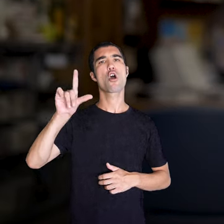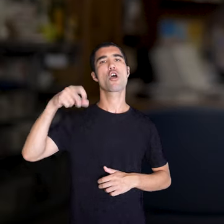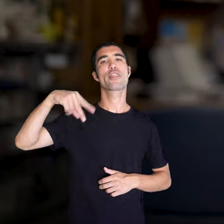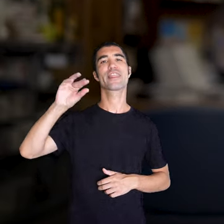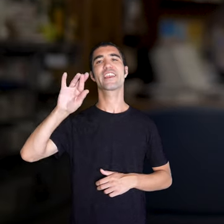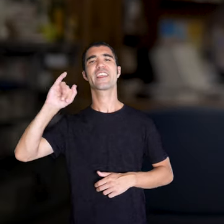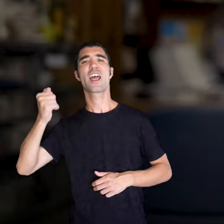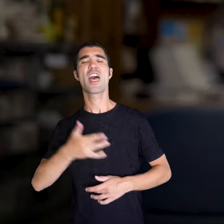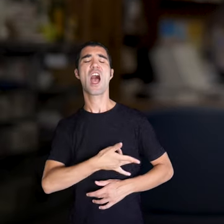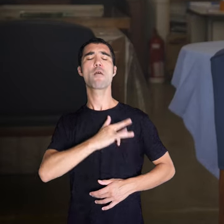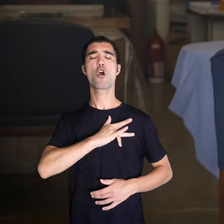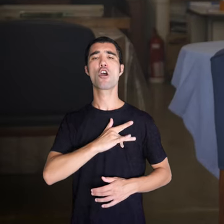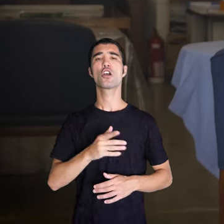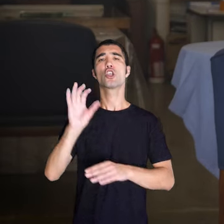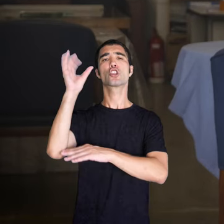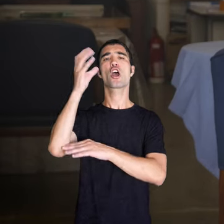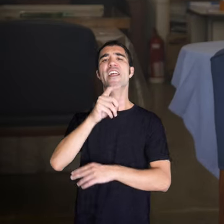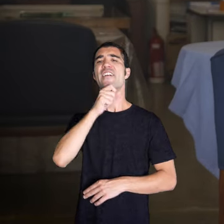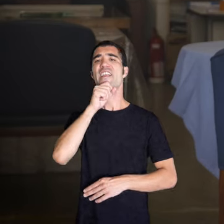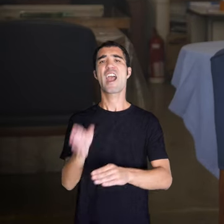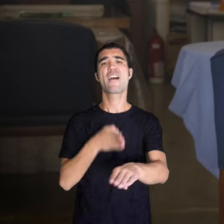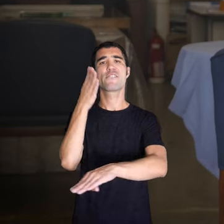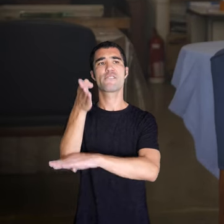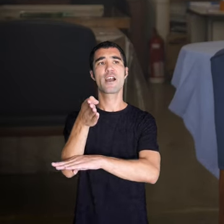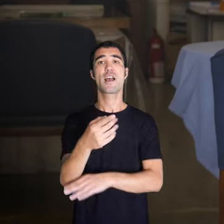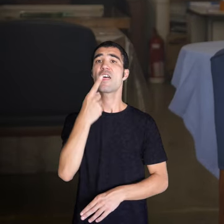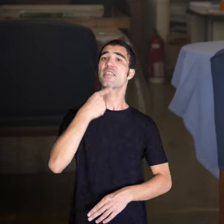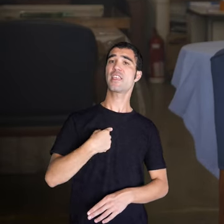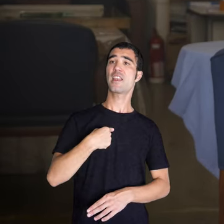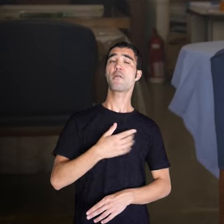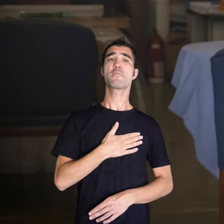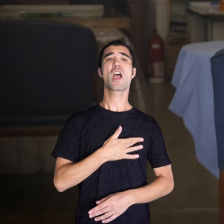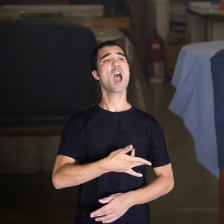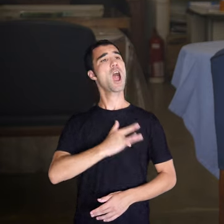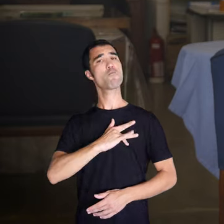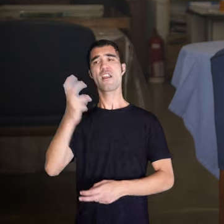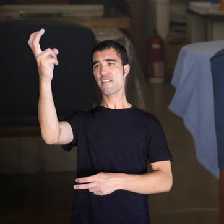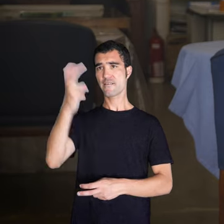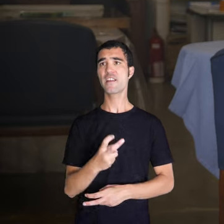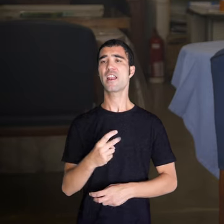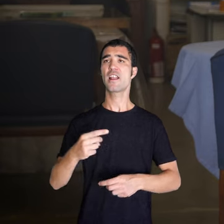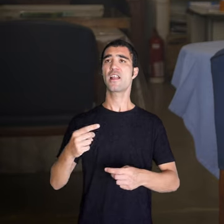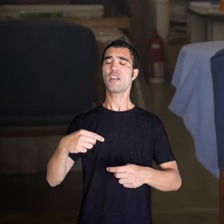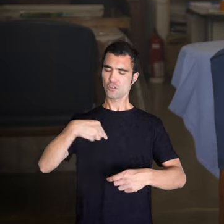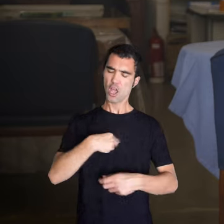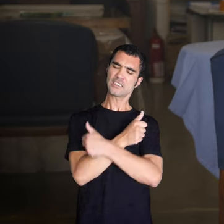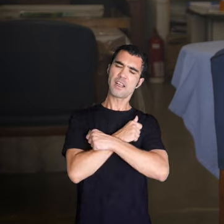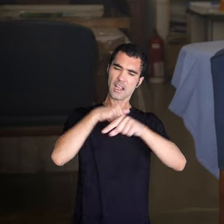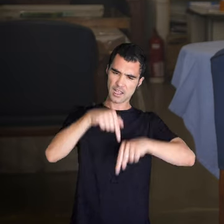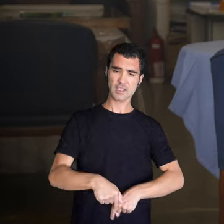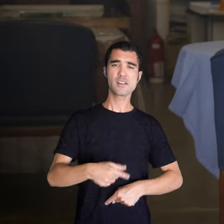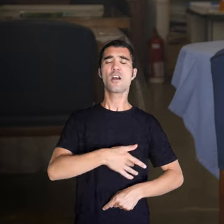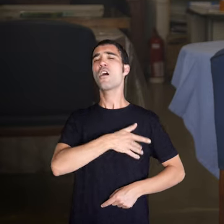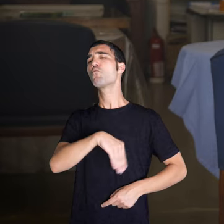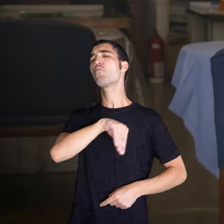que a Torrevieja vas. Ja diràs a mi amor que vengas acá i veràs que aquí la espero jo. Muertecito